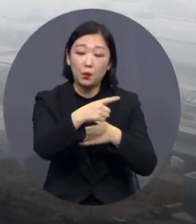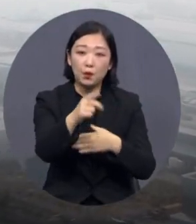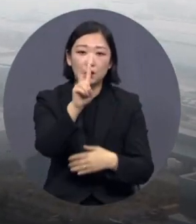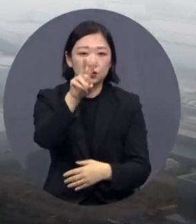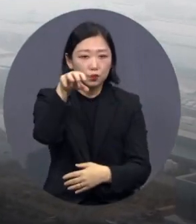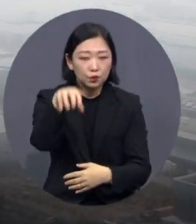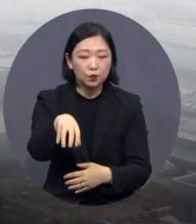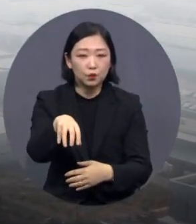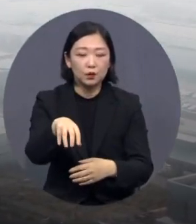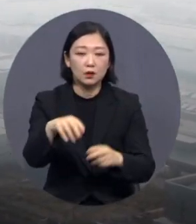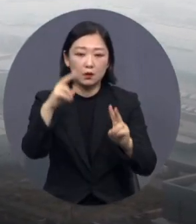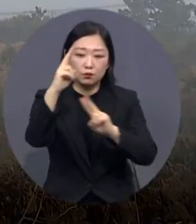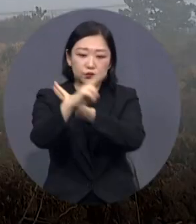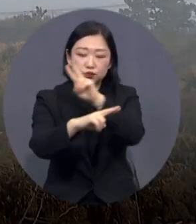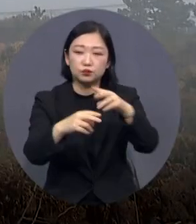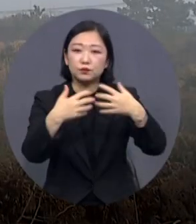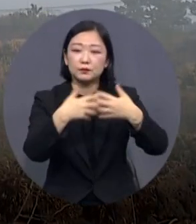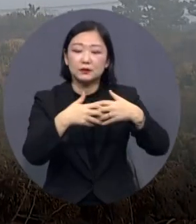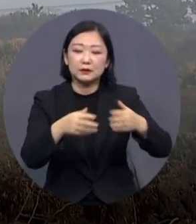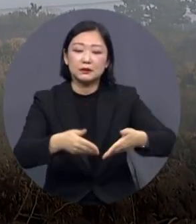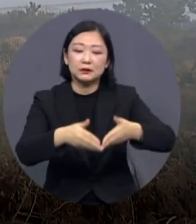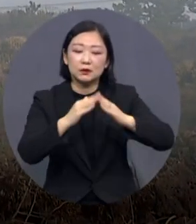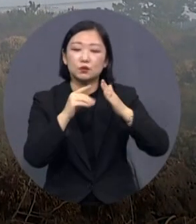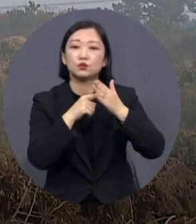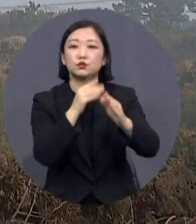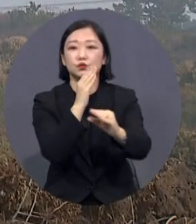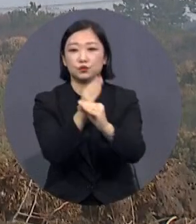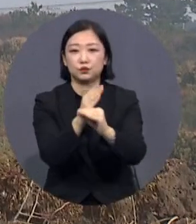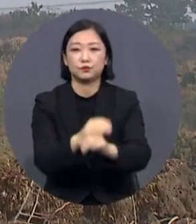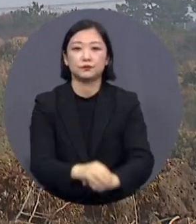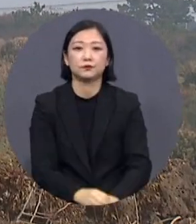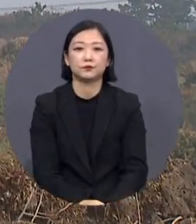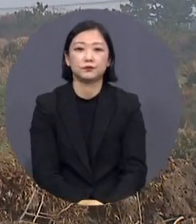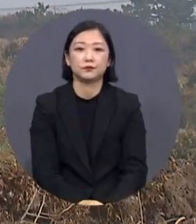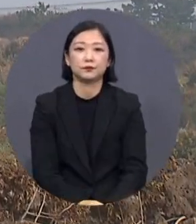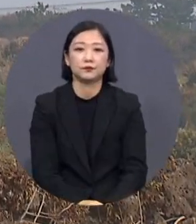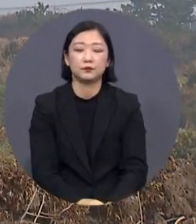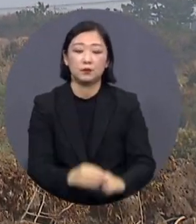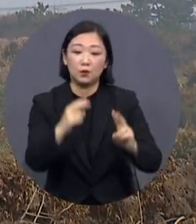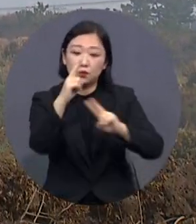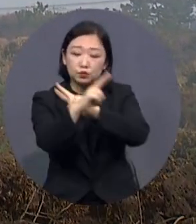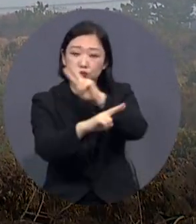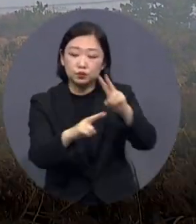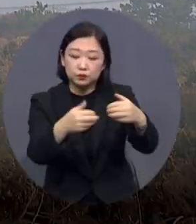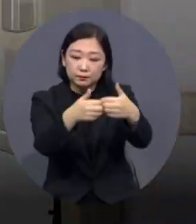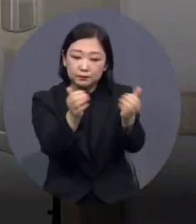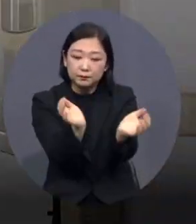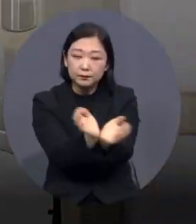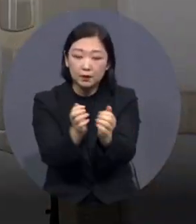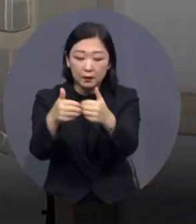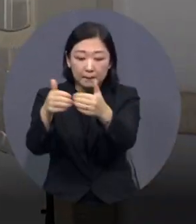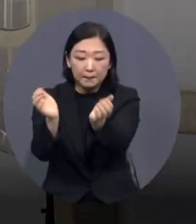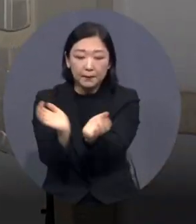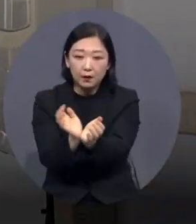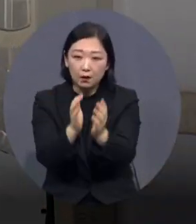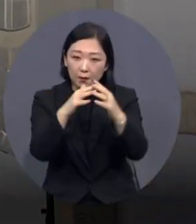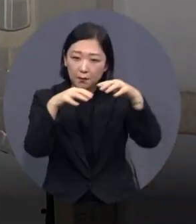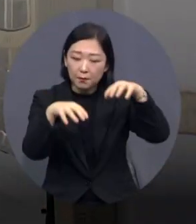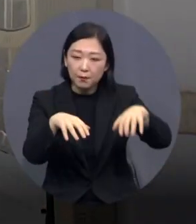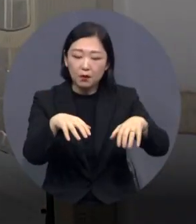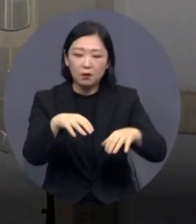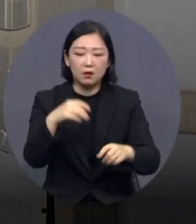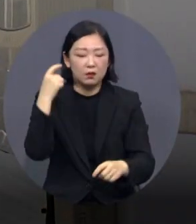곳은 풍력발전기 설치를 추진하고 있습니다 풍력발전 단지가 조성된 인근 마을에